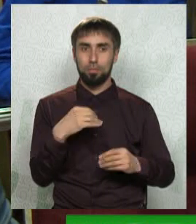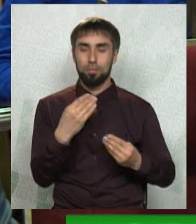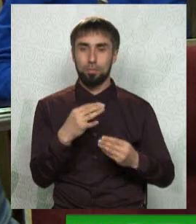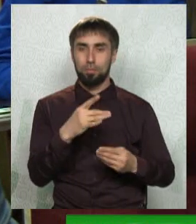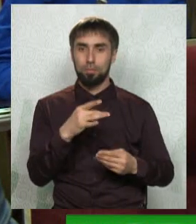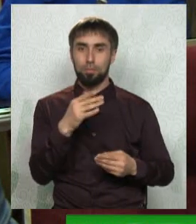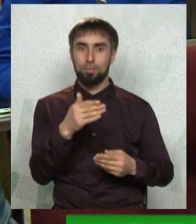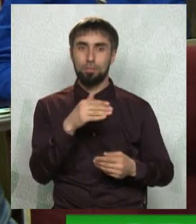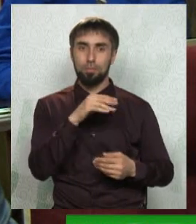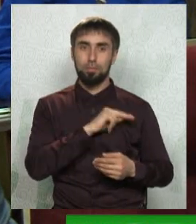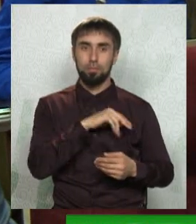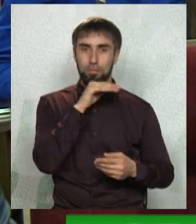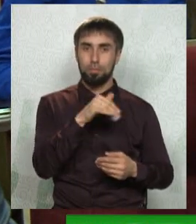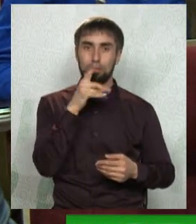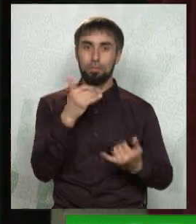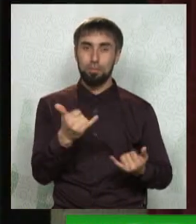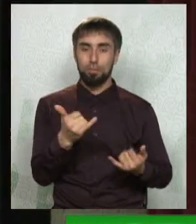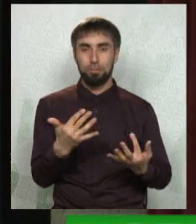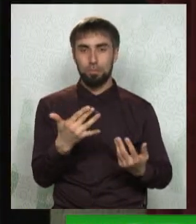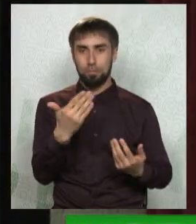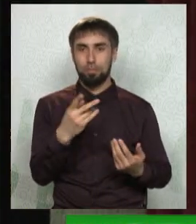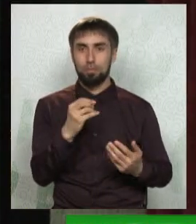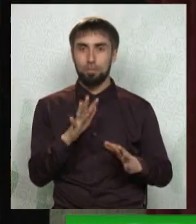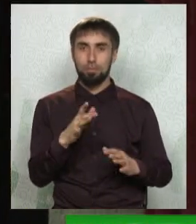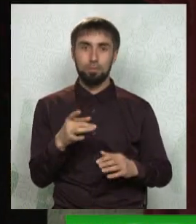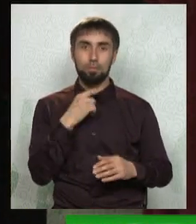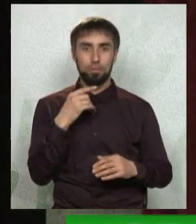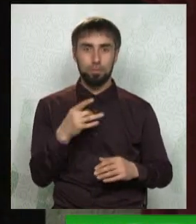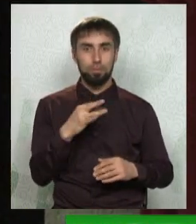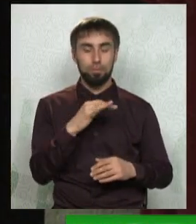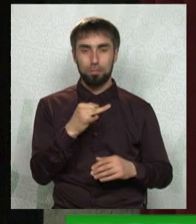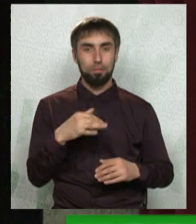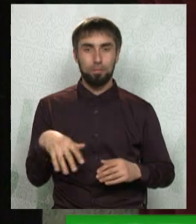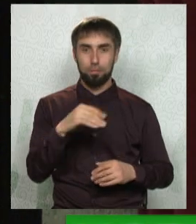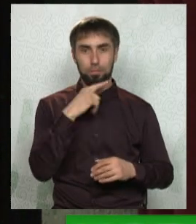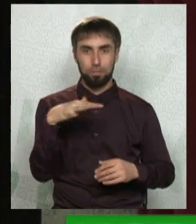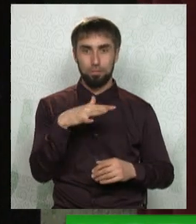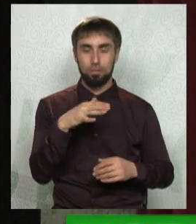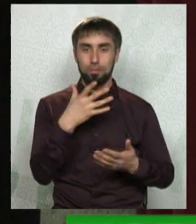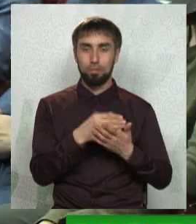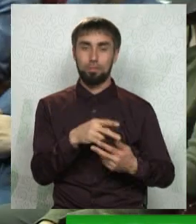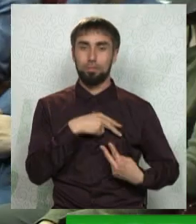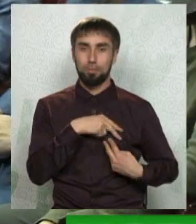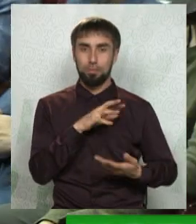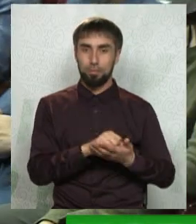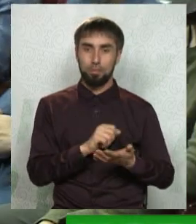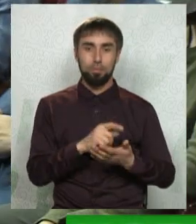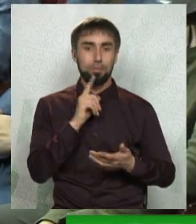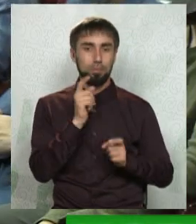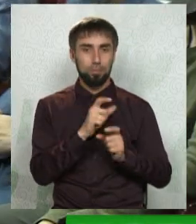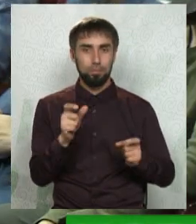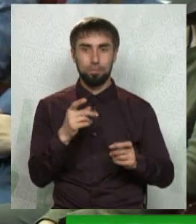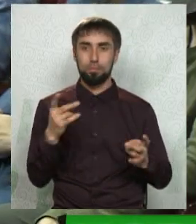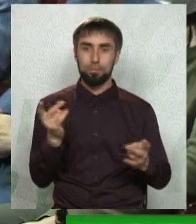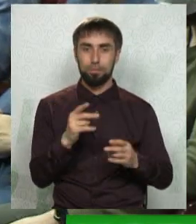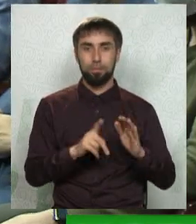предпочтение рабочим профессиям, которые сейчас востребованы не только в регионе, но и по стране в целом. Свою трудовую деятельность молодые люди